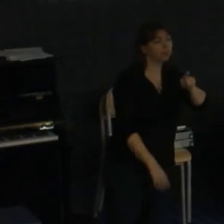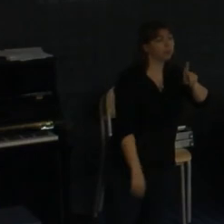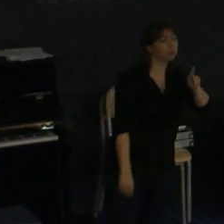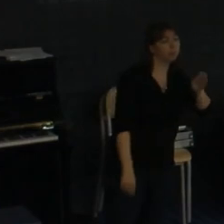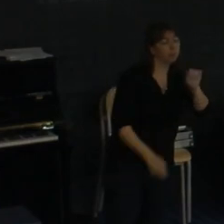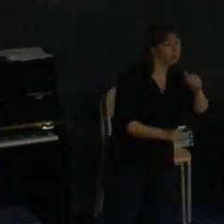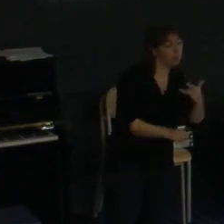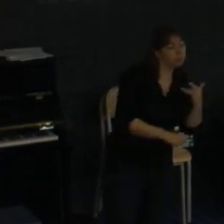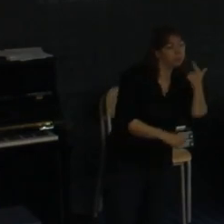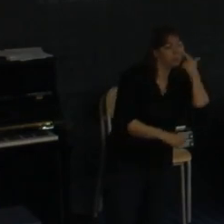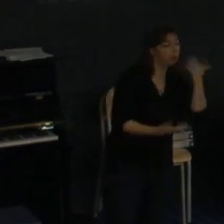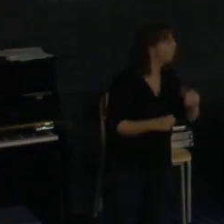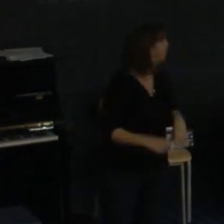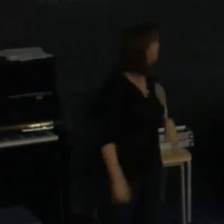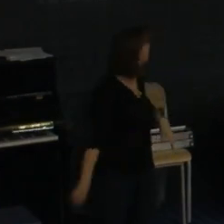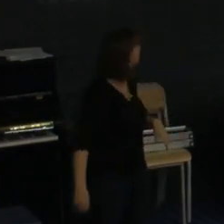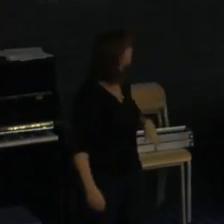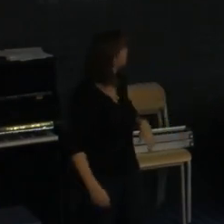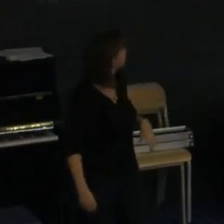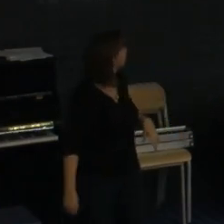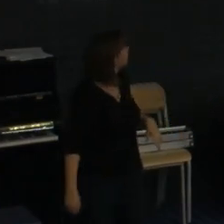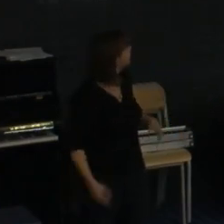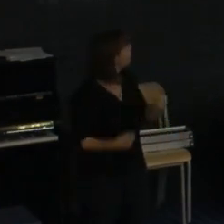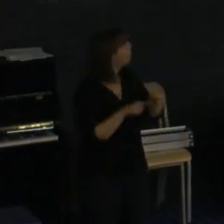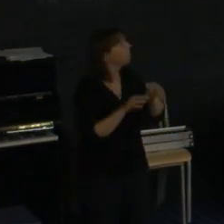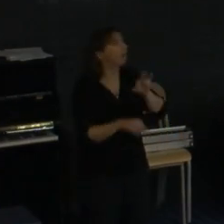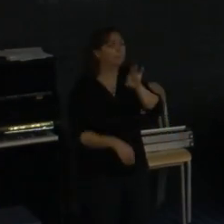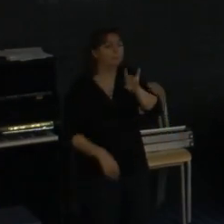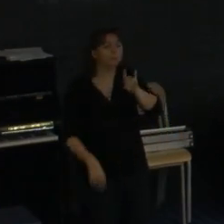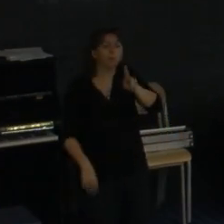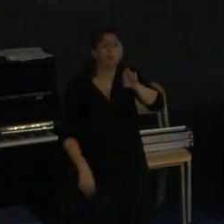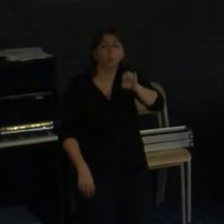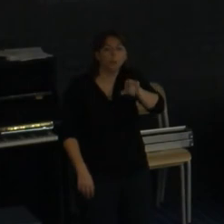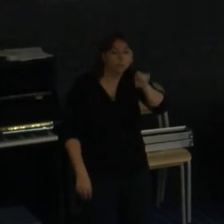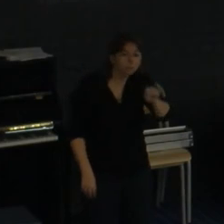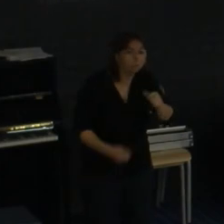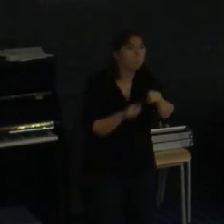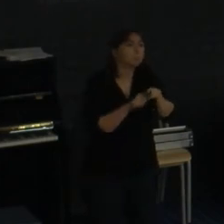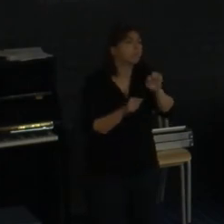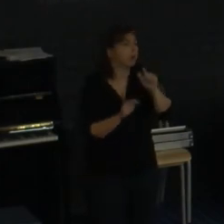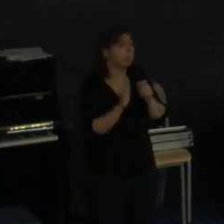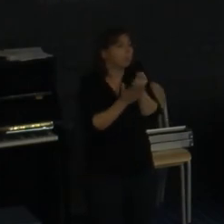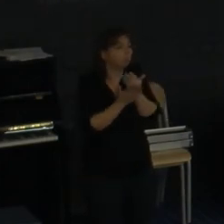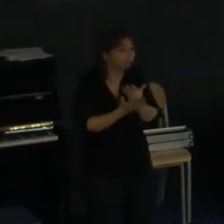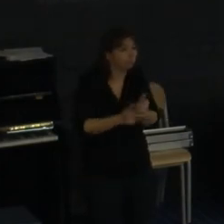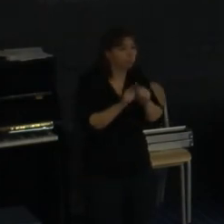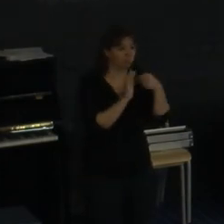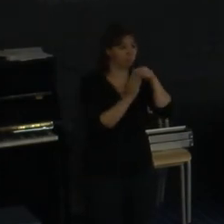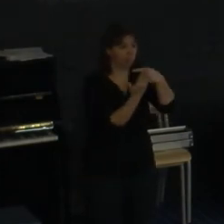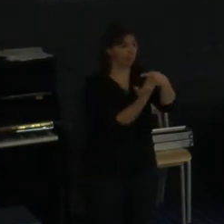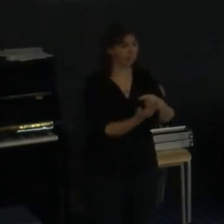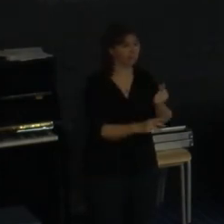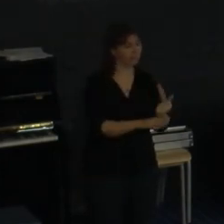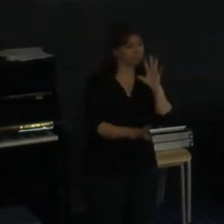avoir des infos sur les trades. On peut voir la liste de tous les trades qui s'exécutent. Et on peut aussi s'amuser, par